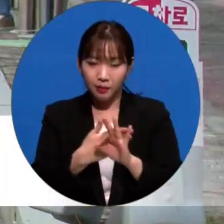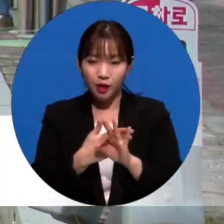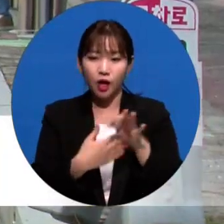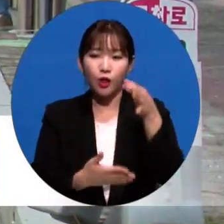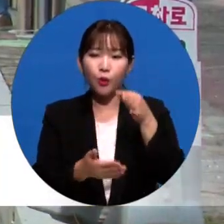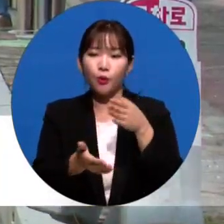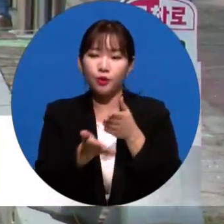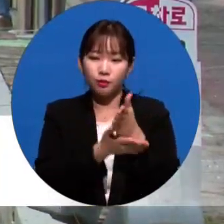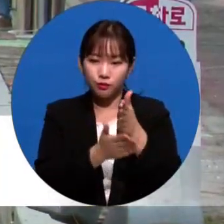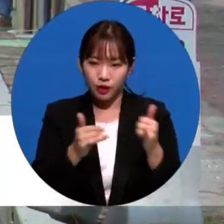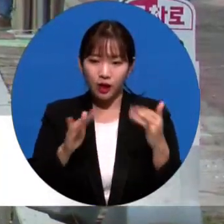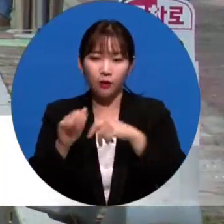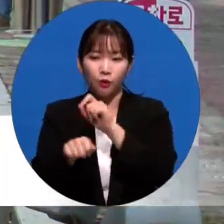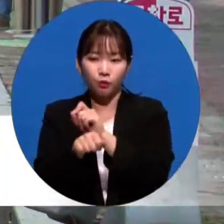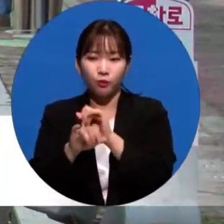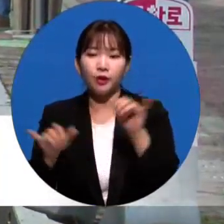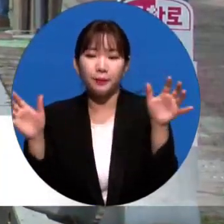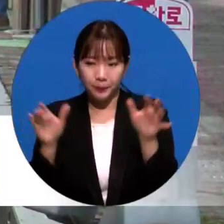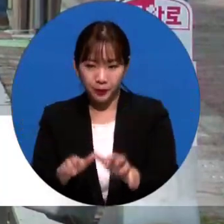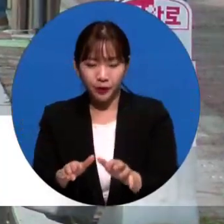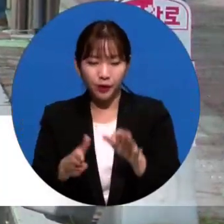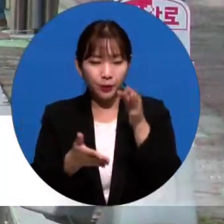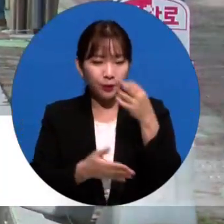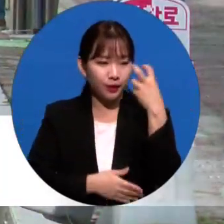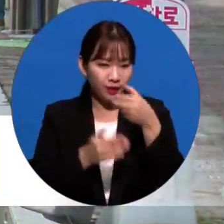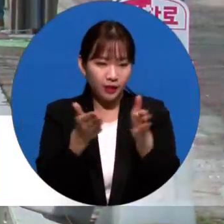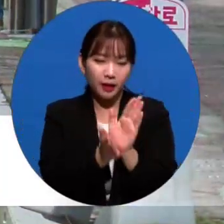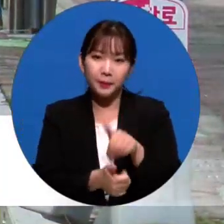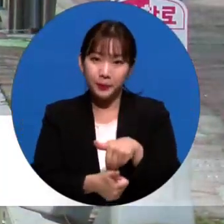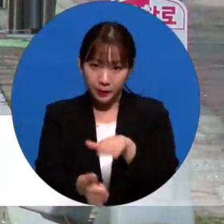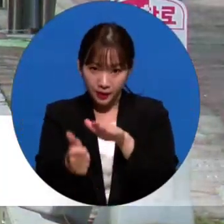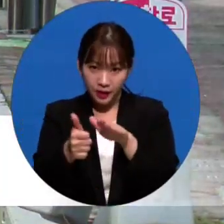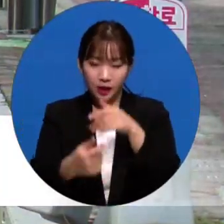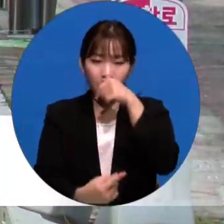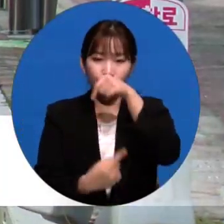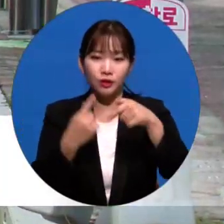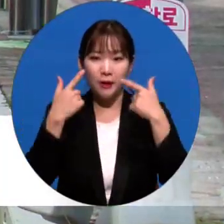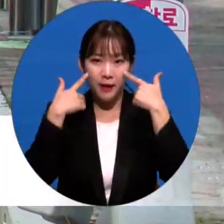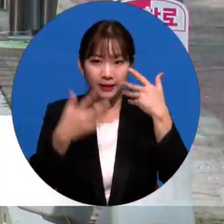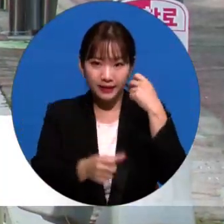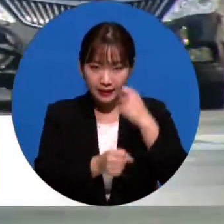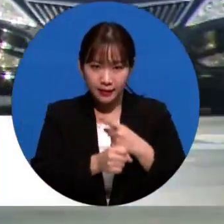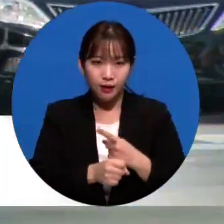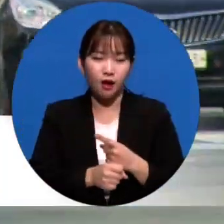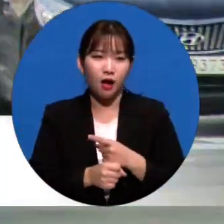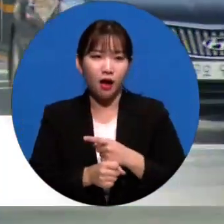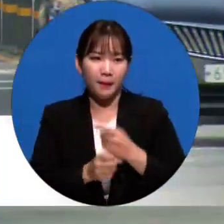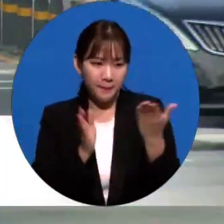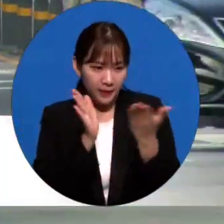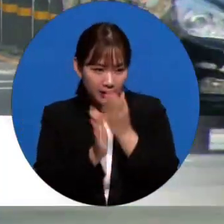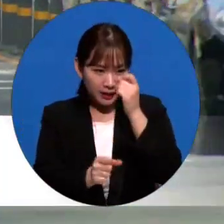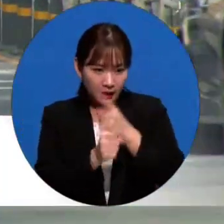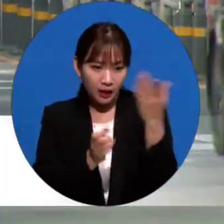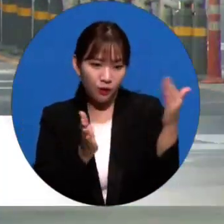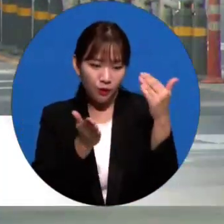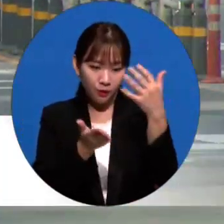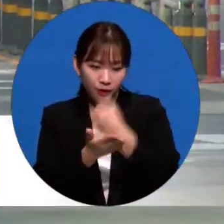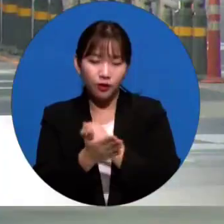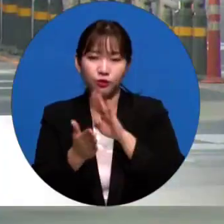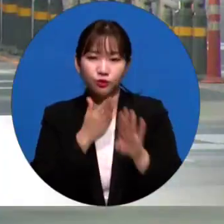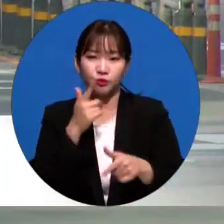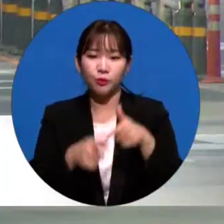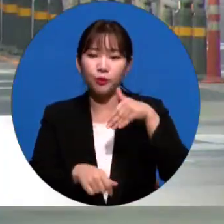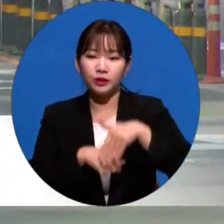재정 전문가와 공무원이 포함된 재무관리팀을 파견해 경영의 투명성과 객관성을 확보한 뒤 이를